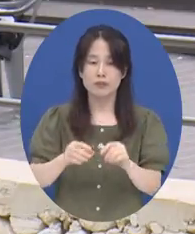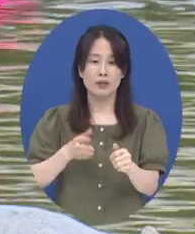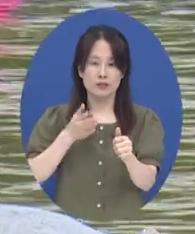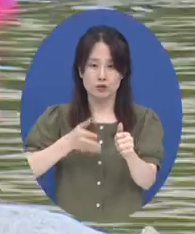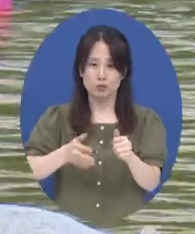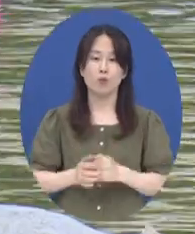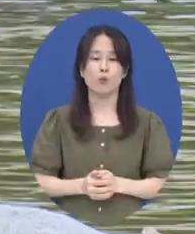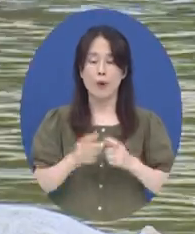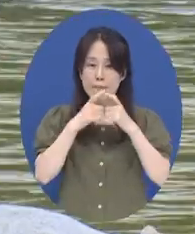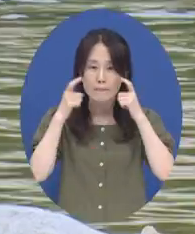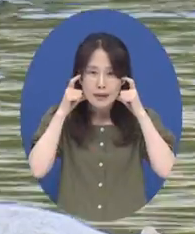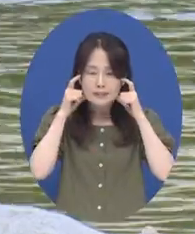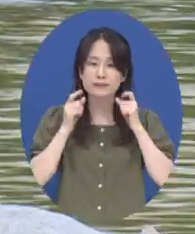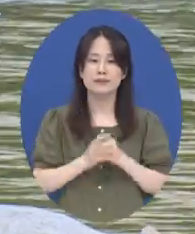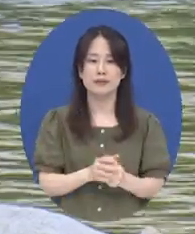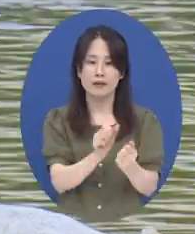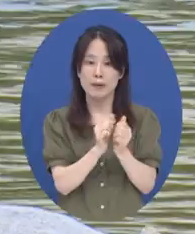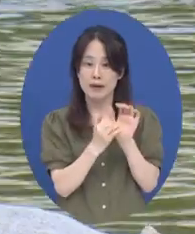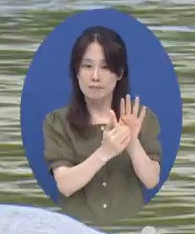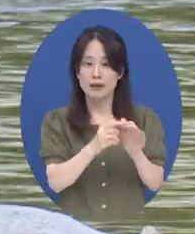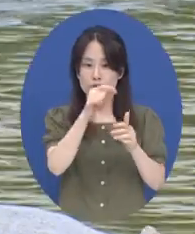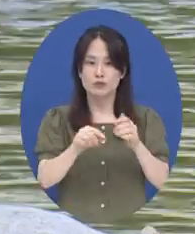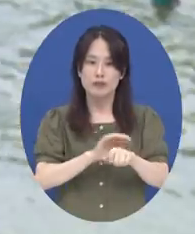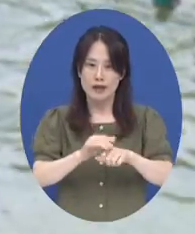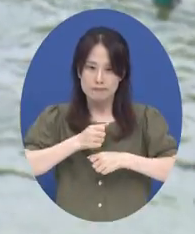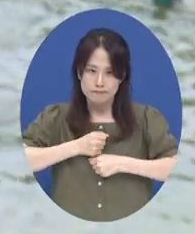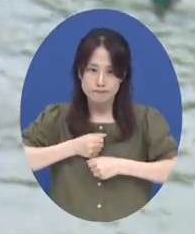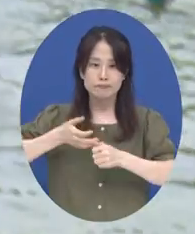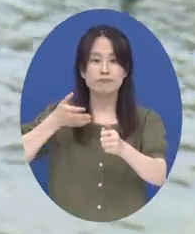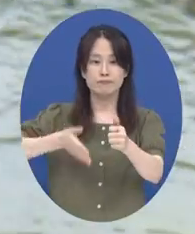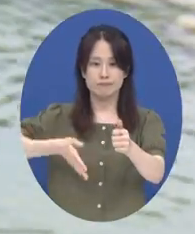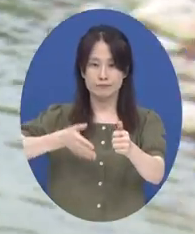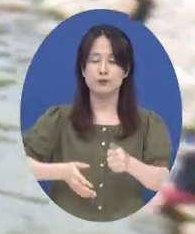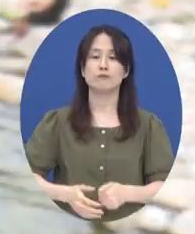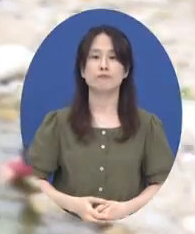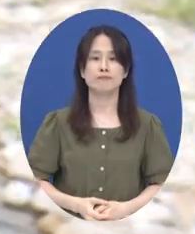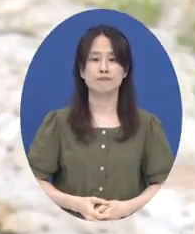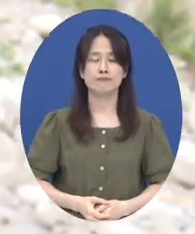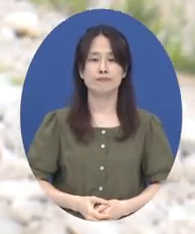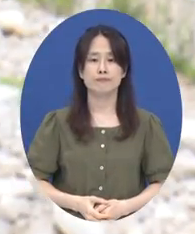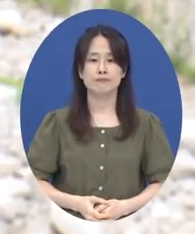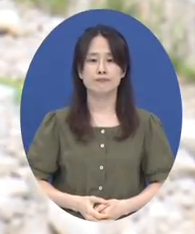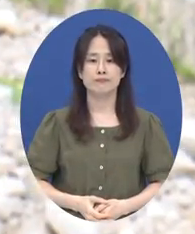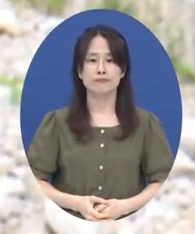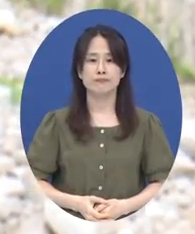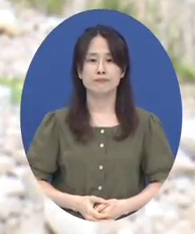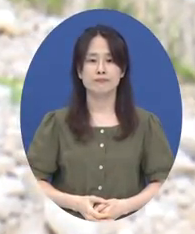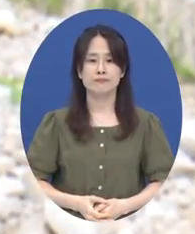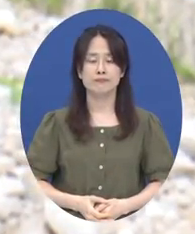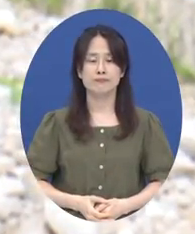마스크 착용 등 방역 수칙을 잘 지켜야 합니다. 경기주TV 김태희입니다.